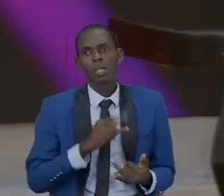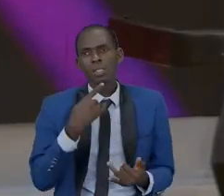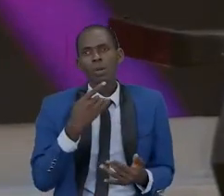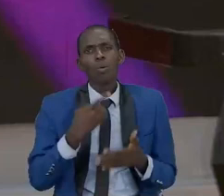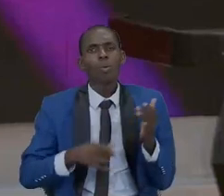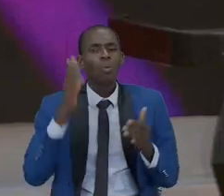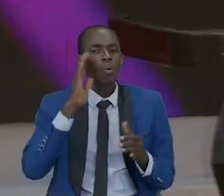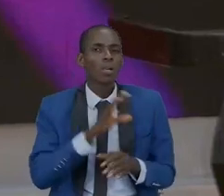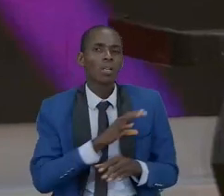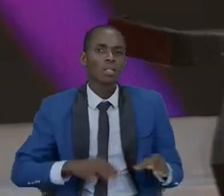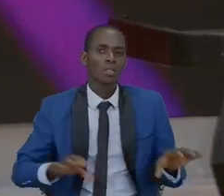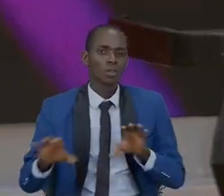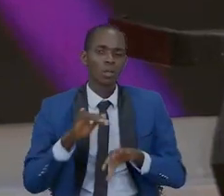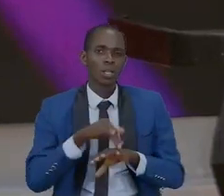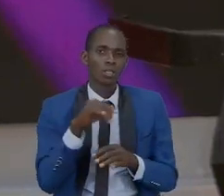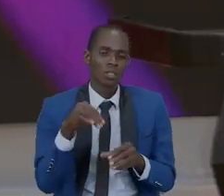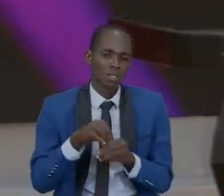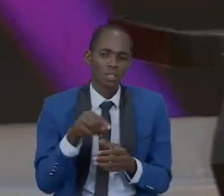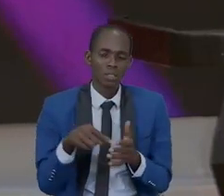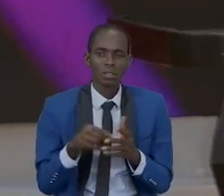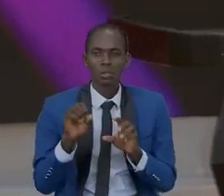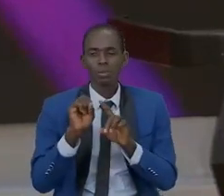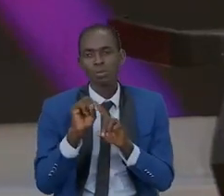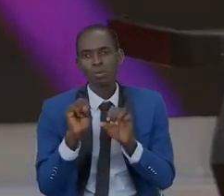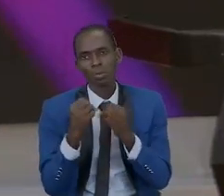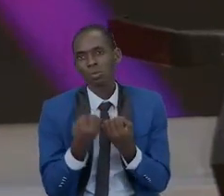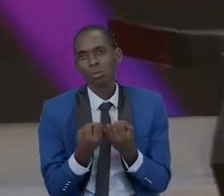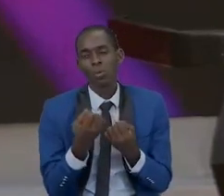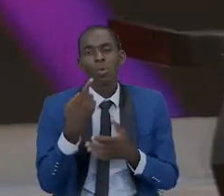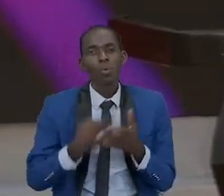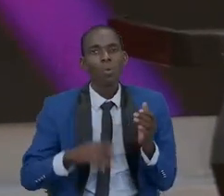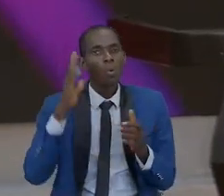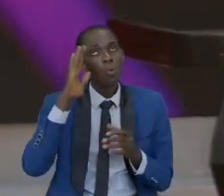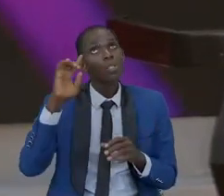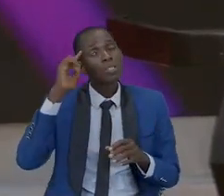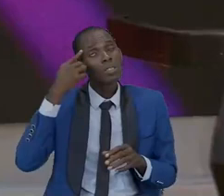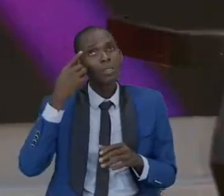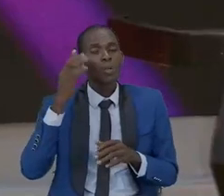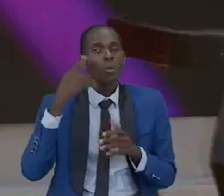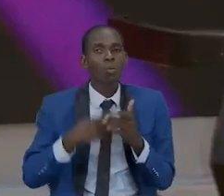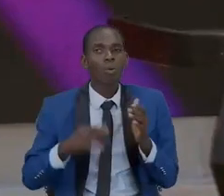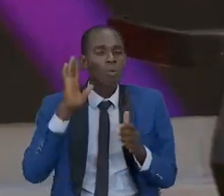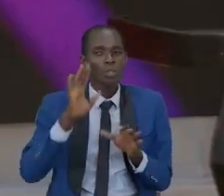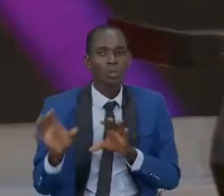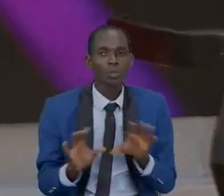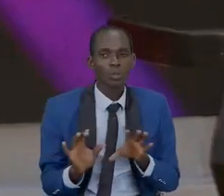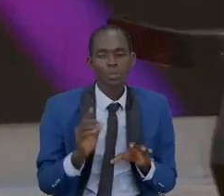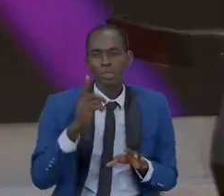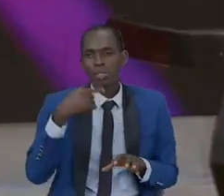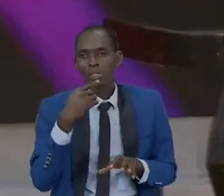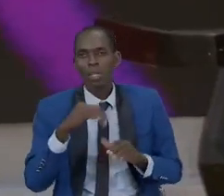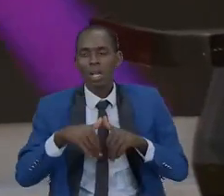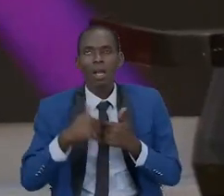ferait dans cette condition que ferait Jésus dans cette conscience que penserait Jésus que dirait Jésus donc comment vivre Jésus